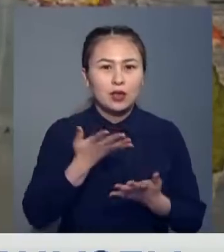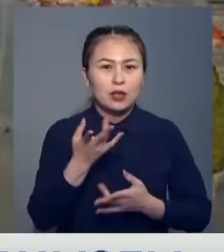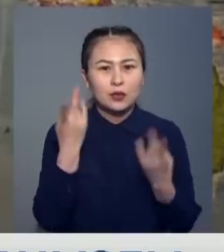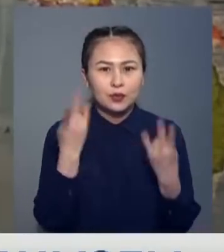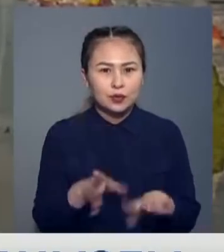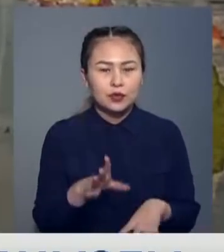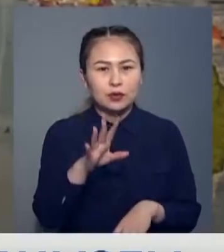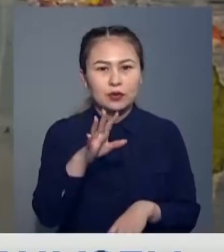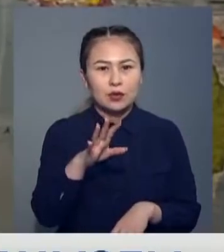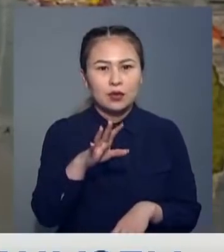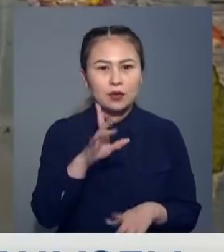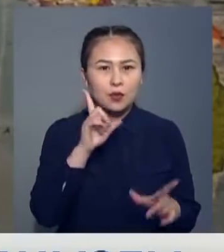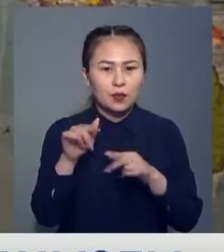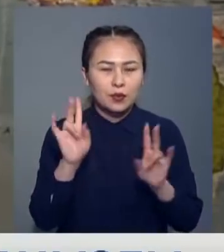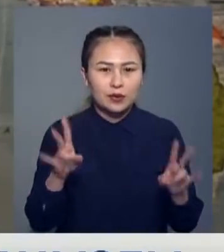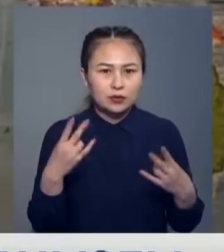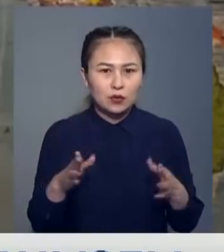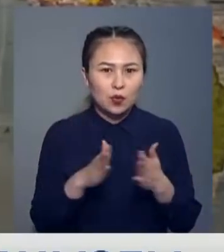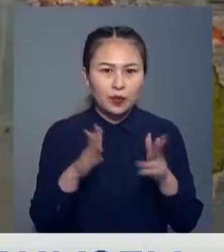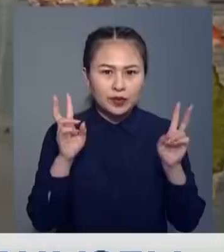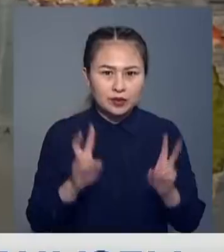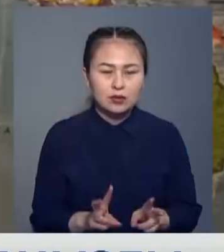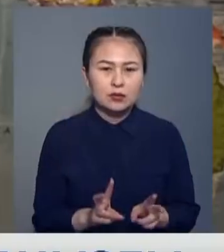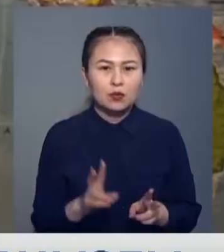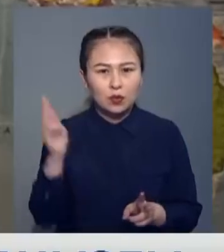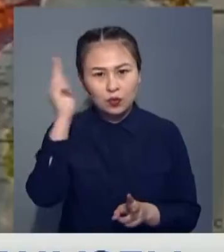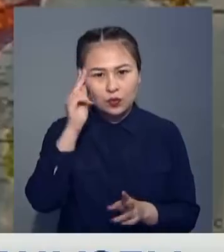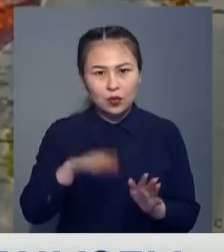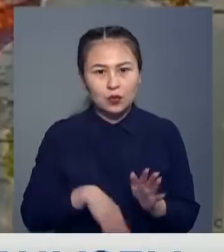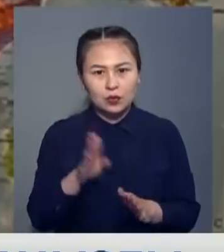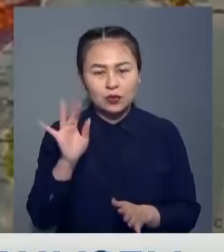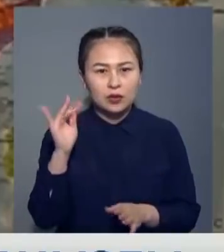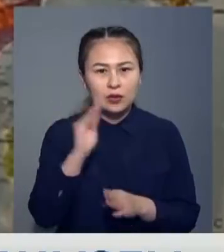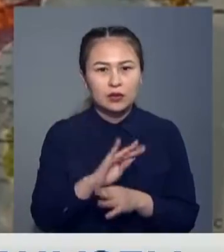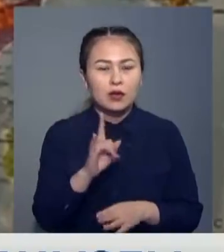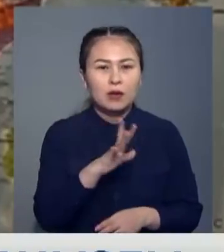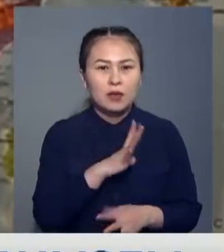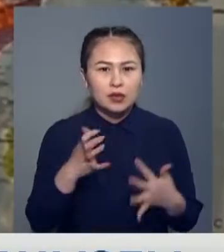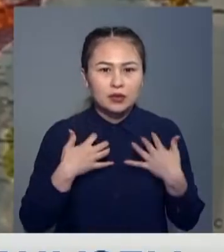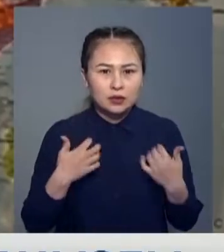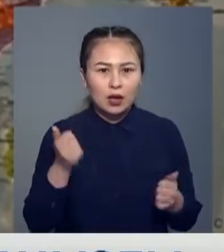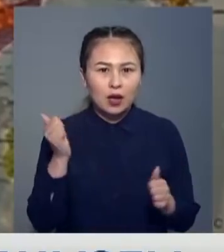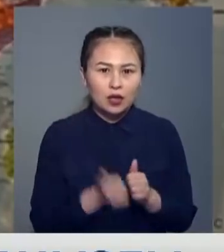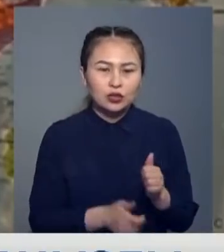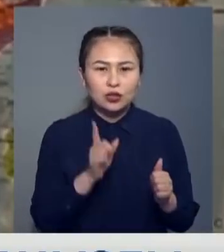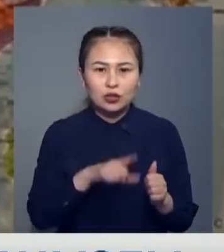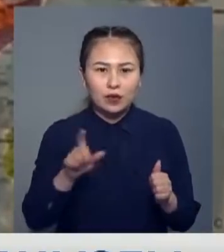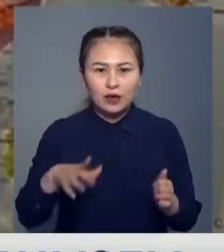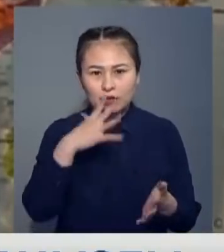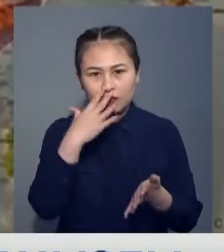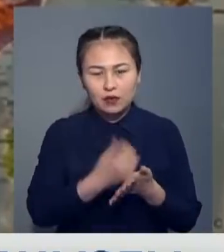сыртқа шықпаймыз. Үйде отырып, қашықтықтан оқып отырмыз. Ұлттың денсаулығы әр бір адамның